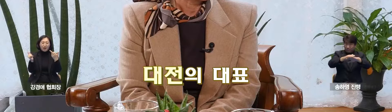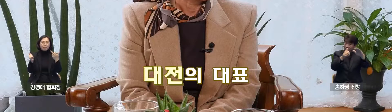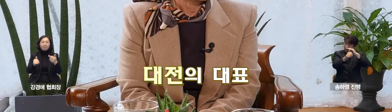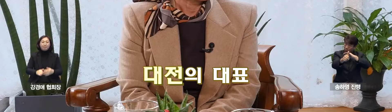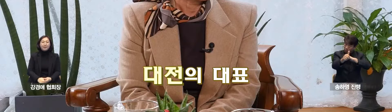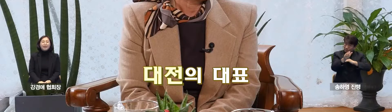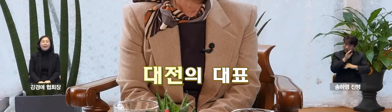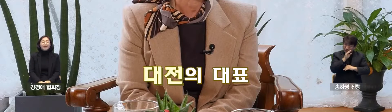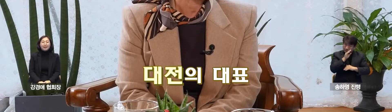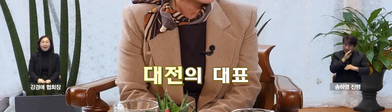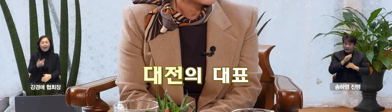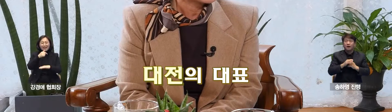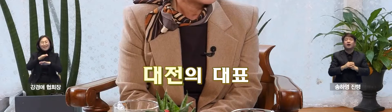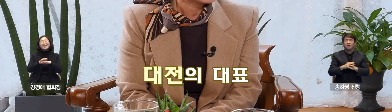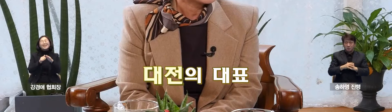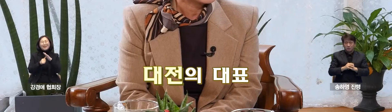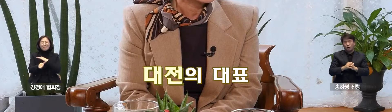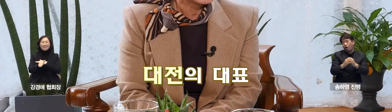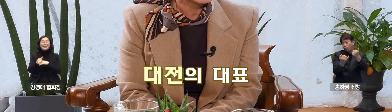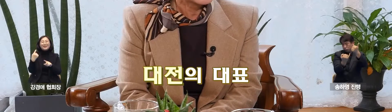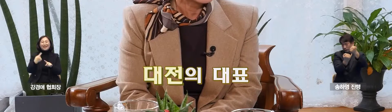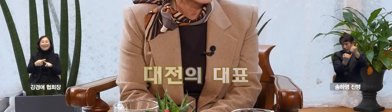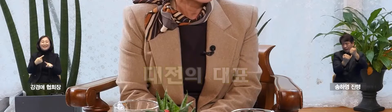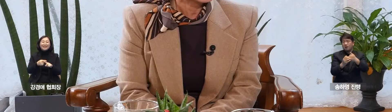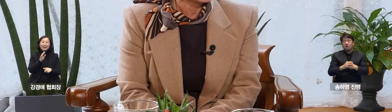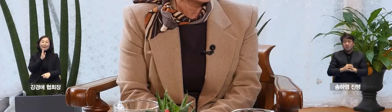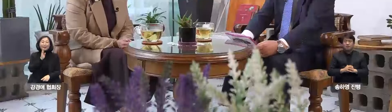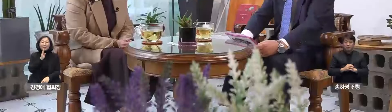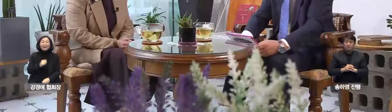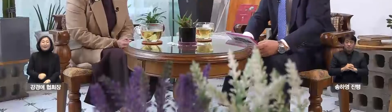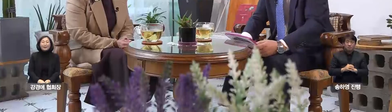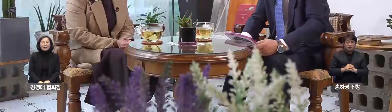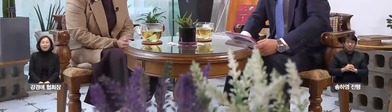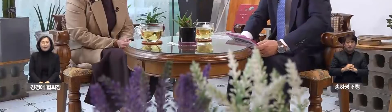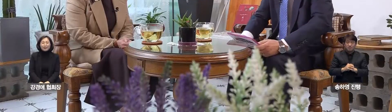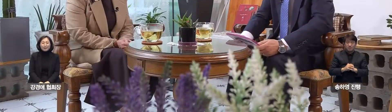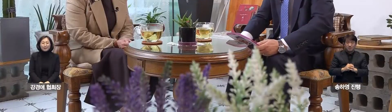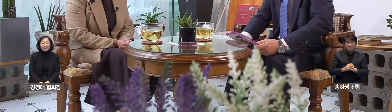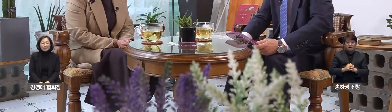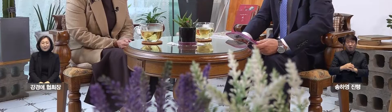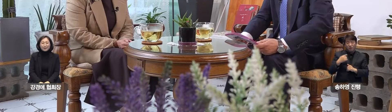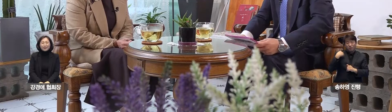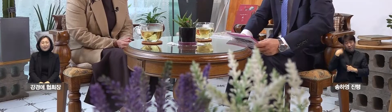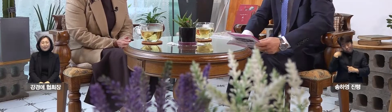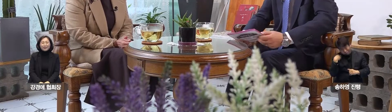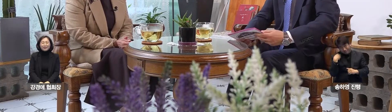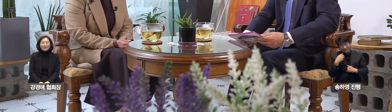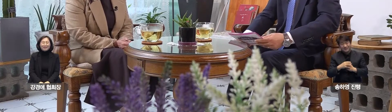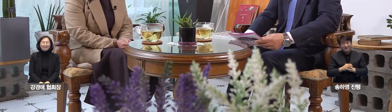대표시네 그러니까. 그렇다고. 부의장. 네, 네. 그렇고 어깨가 막 좋아지겠습니다.